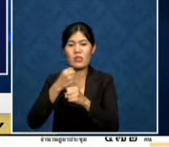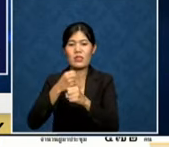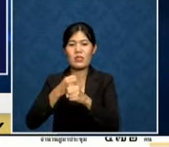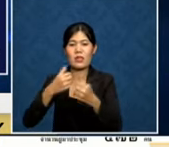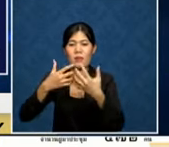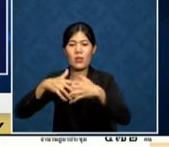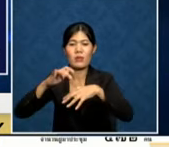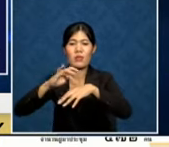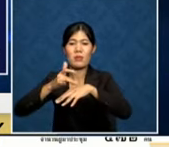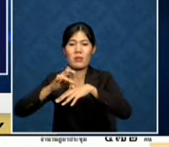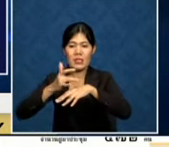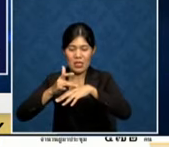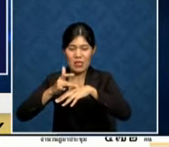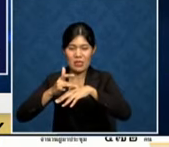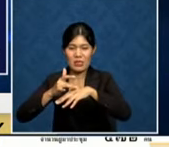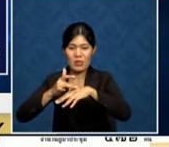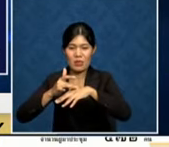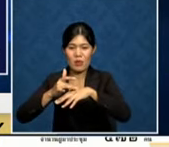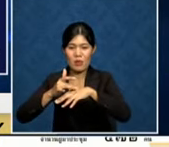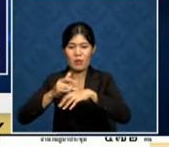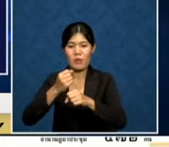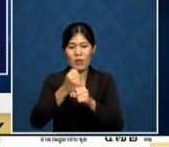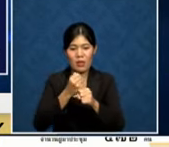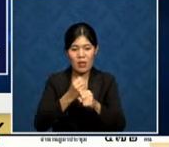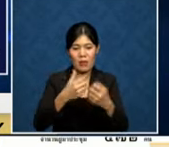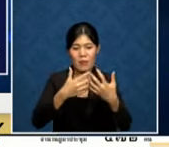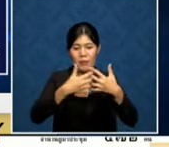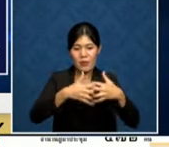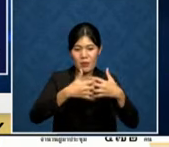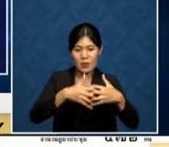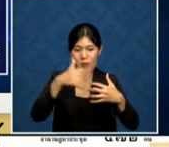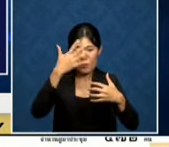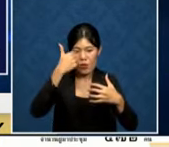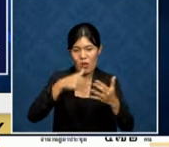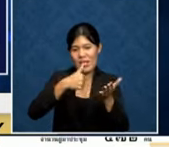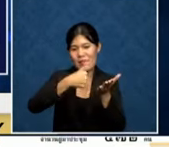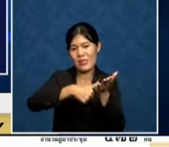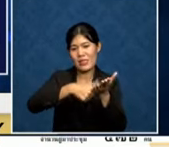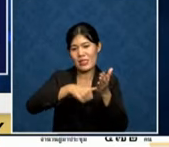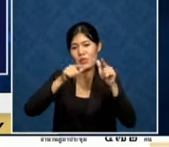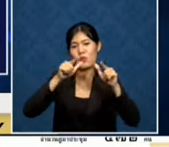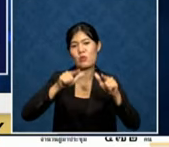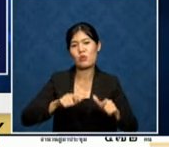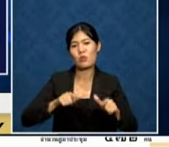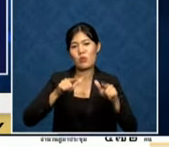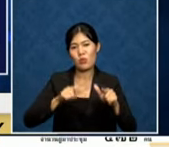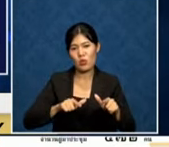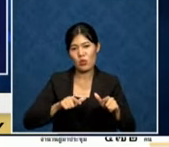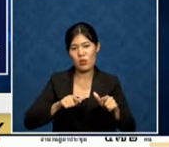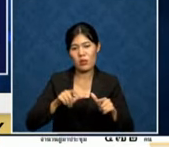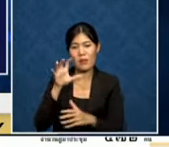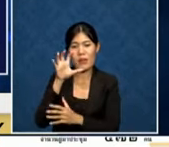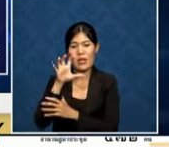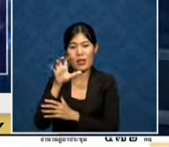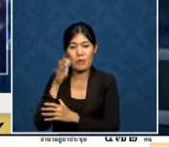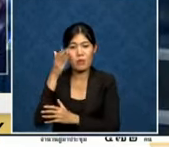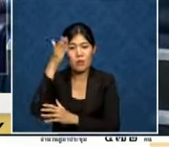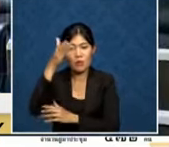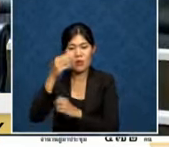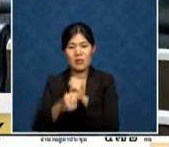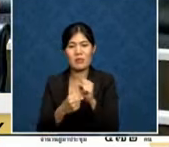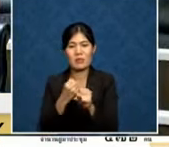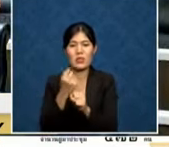เพื่อการที่เขาจะสามารถลดการชำระภาษีคาร์บอนที่จะมีการบังชาใช้ในอีก 2ปีข้างหน้าได้ครับ